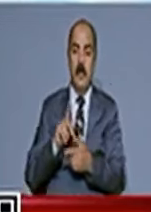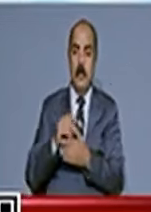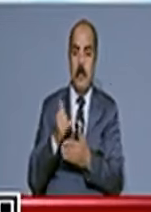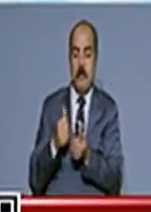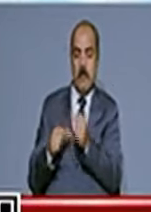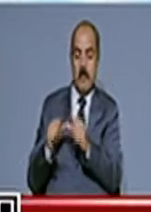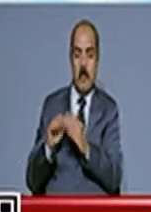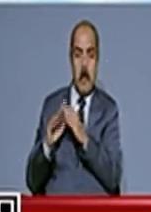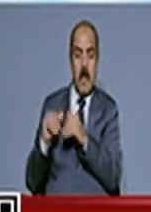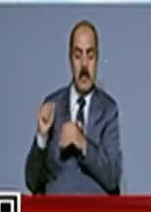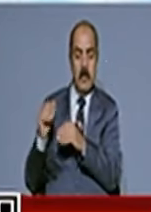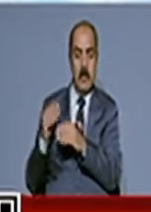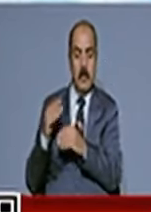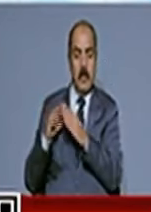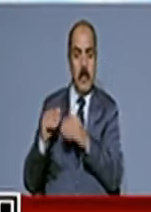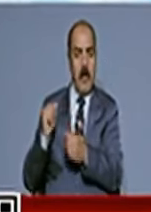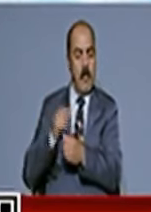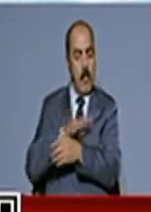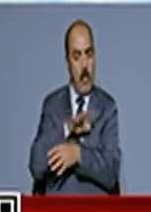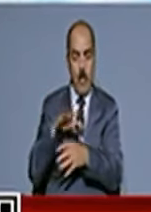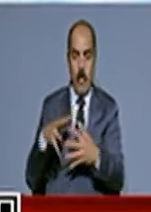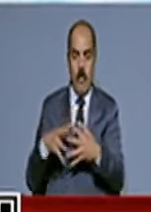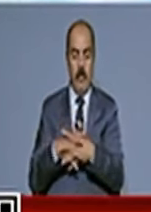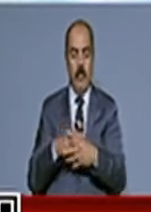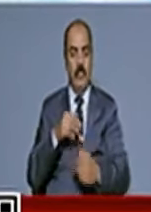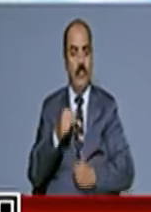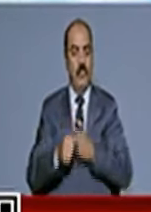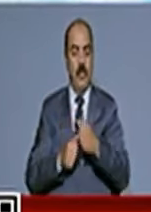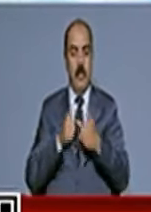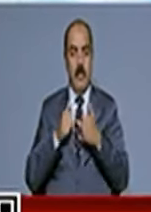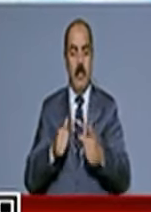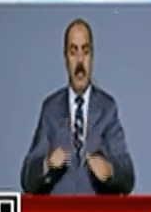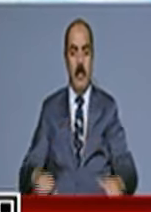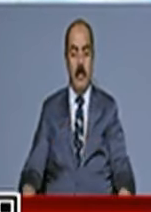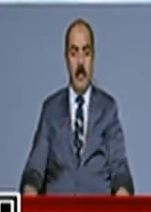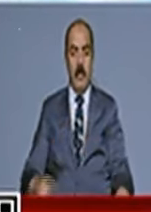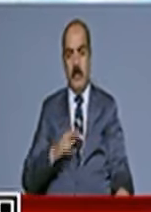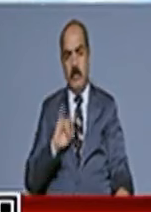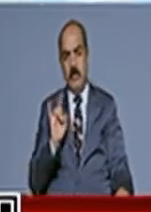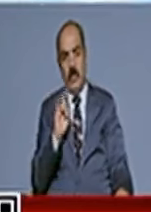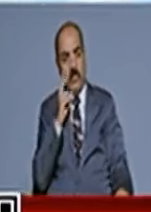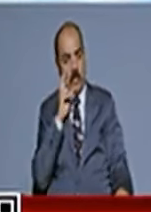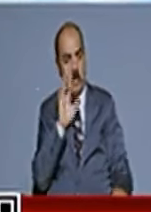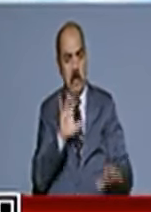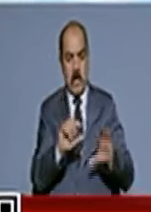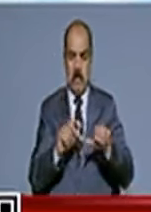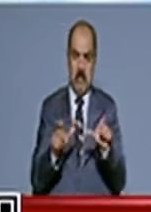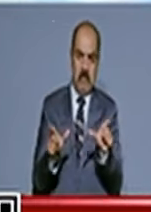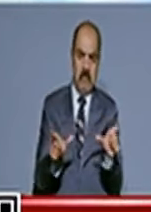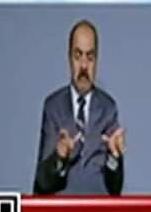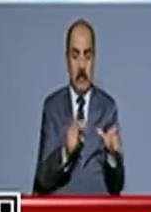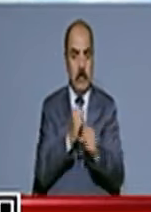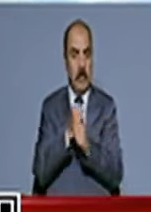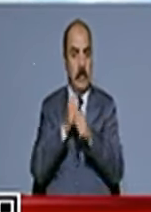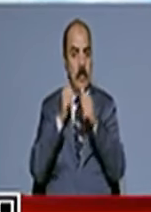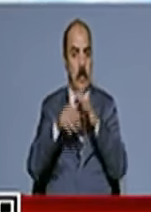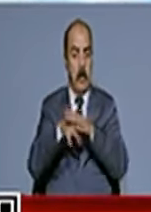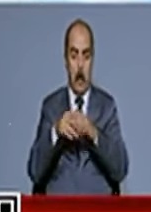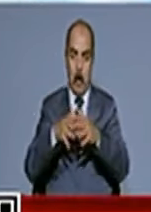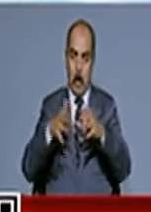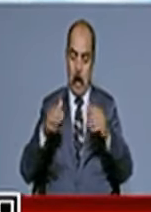النووية لتوليد الكهرباء التي تشرف على تنفيذ هذا المشروع القومي